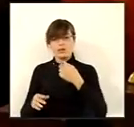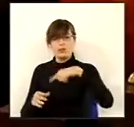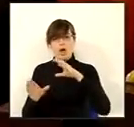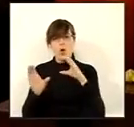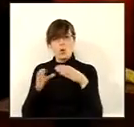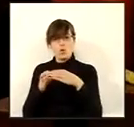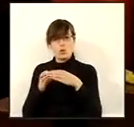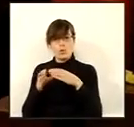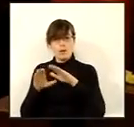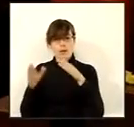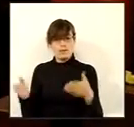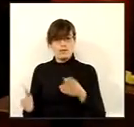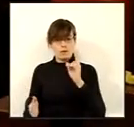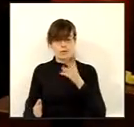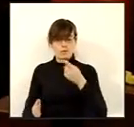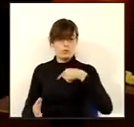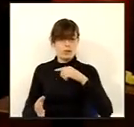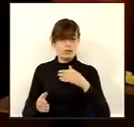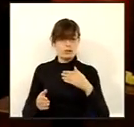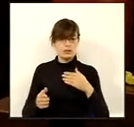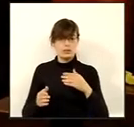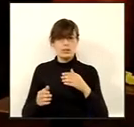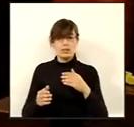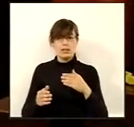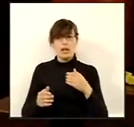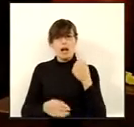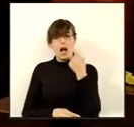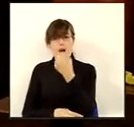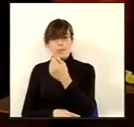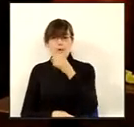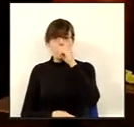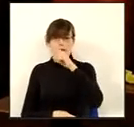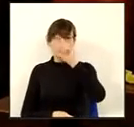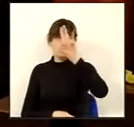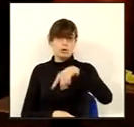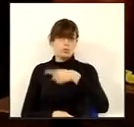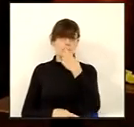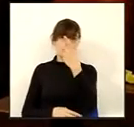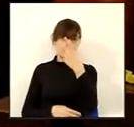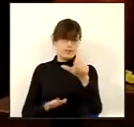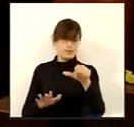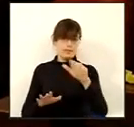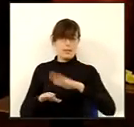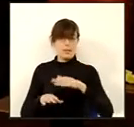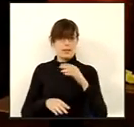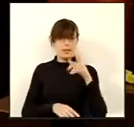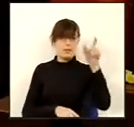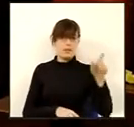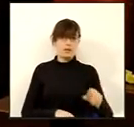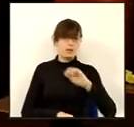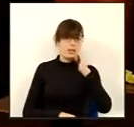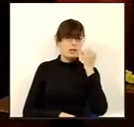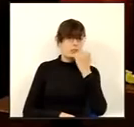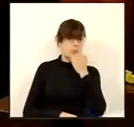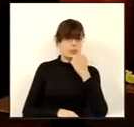de Plataforma Bigatana ja vam donar suport a la moció que es va presentar el 14 de setembre del 2016 per implantar la figura del síndic en defensa dels